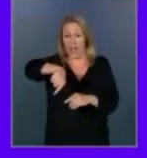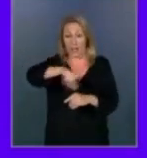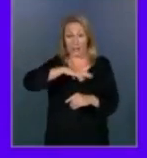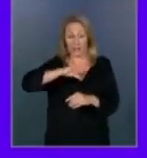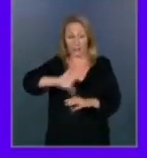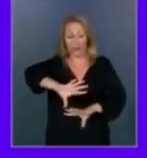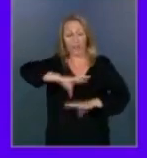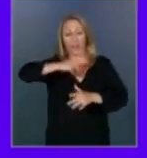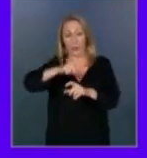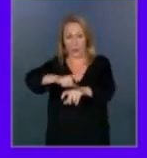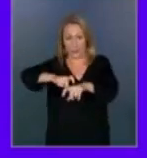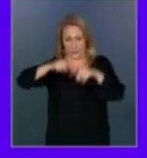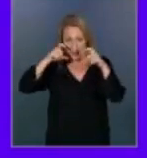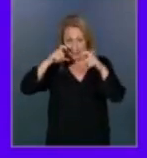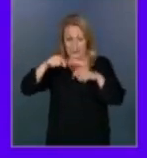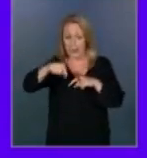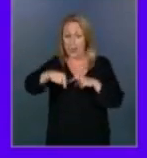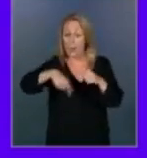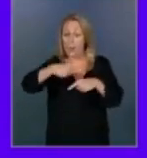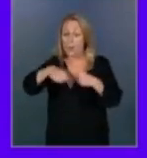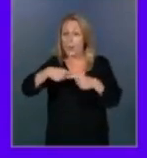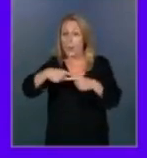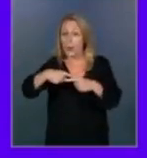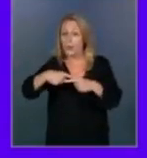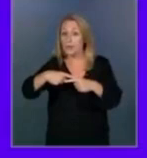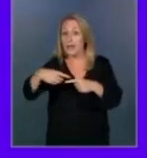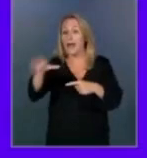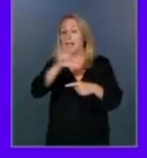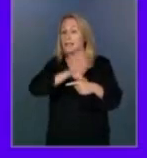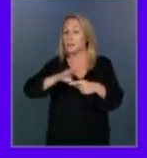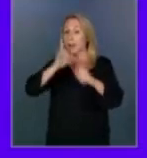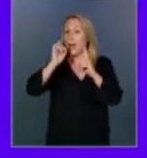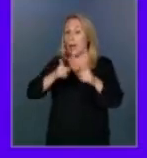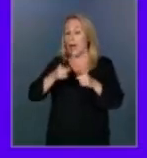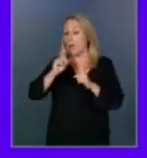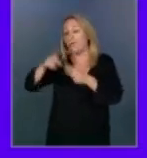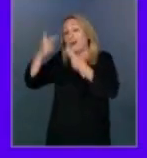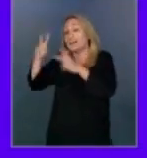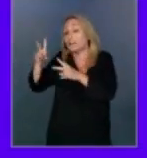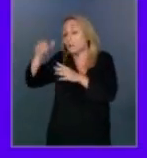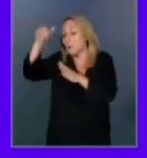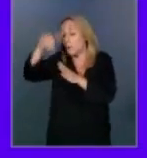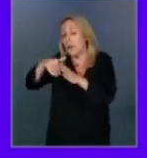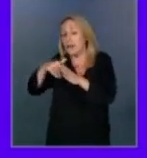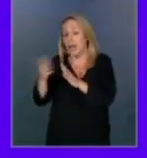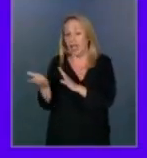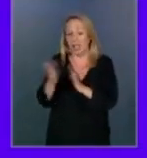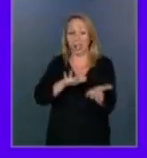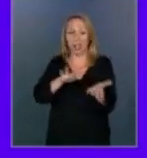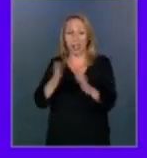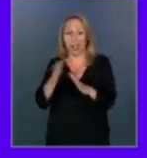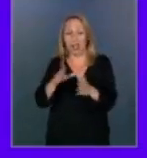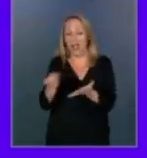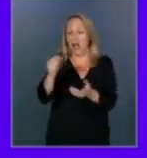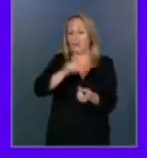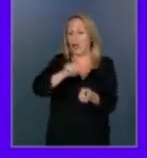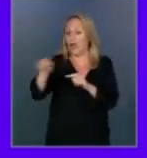της μάσκας, ας ψάξει να το βρει αυτό στις δικές του αποφάσεις, στις παλινοδίες και στις